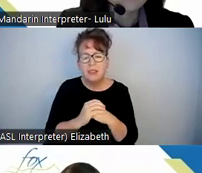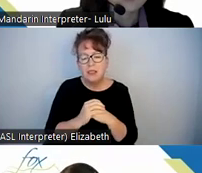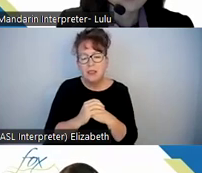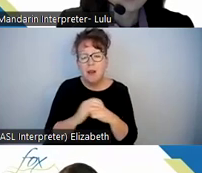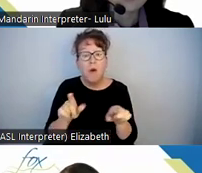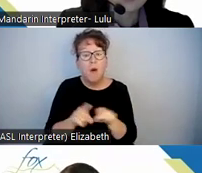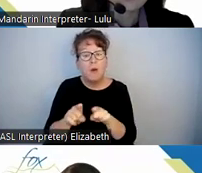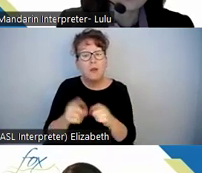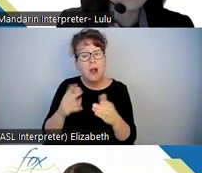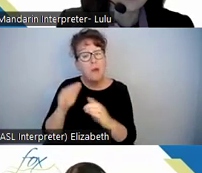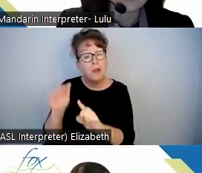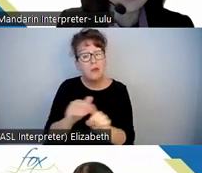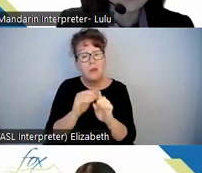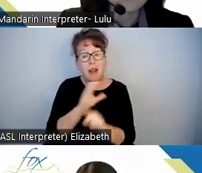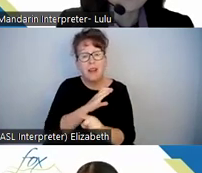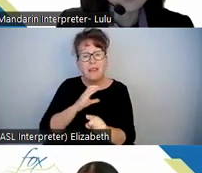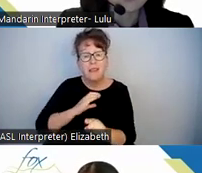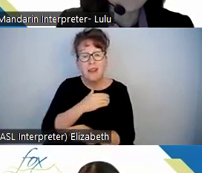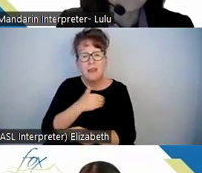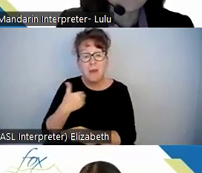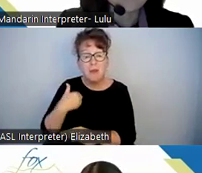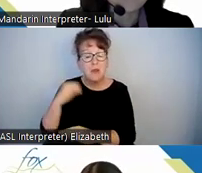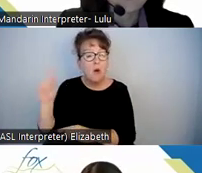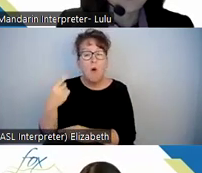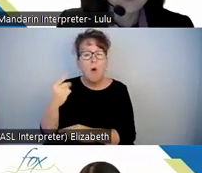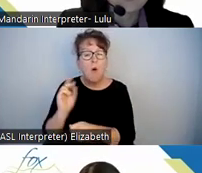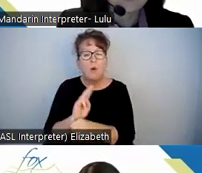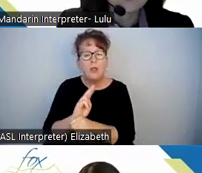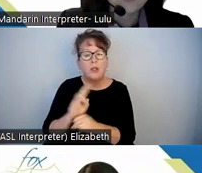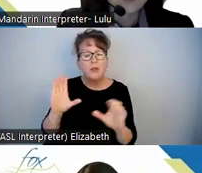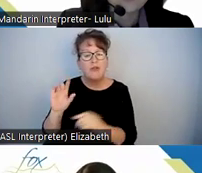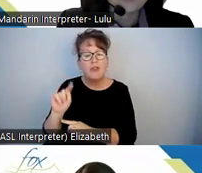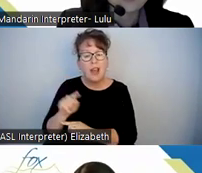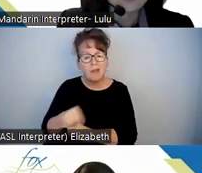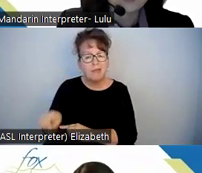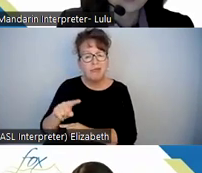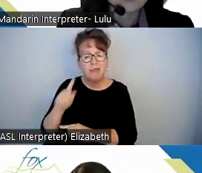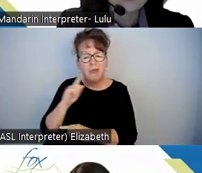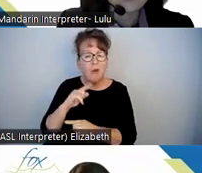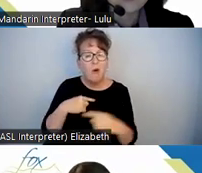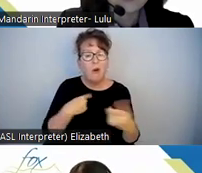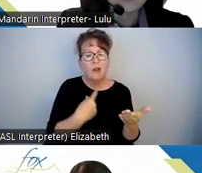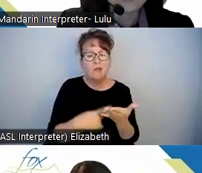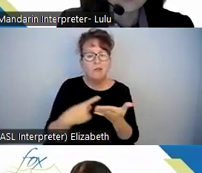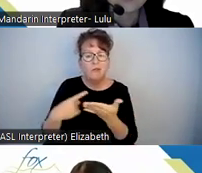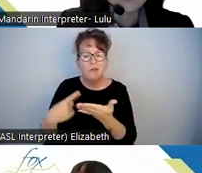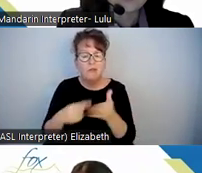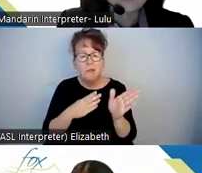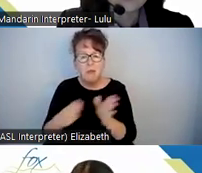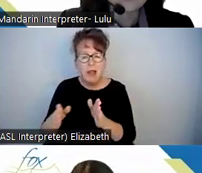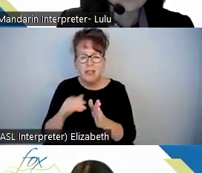từ đồng nghĩa. Tôi cũng sẽ đề nghị hội đồng các thành viên hội đồng chỉ sử dụng cái hộp